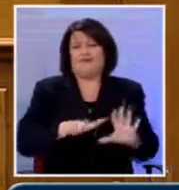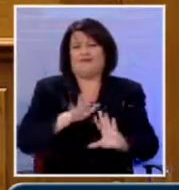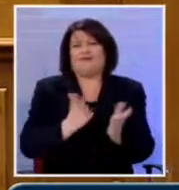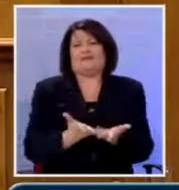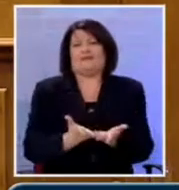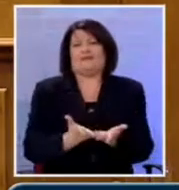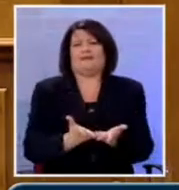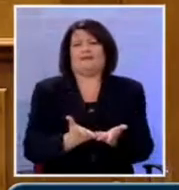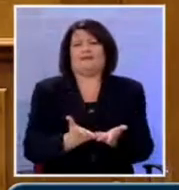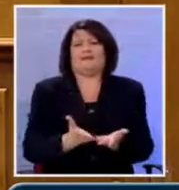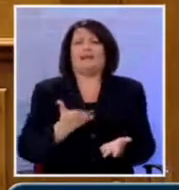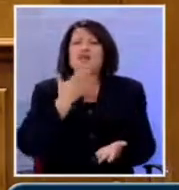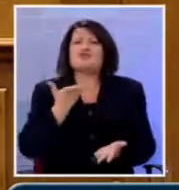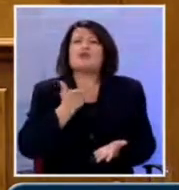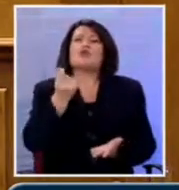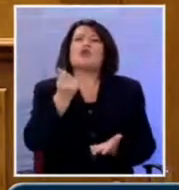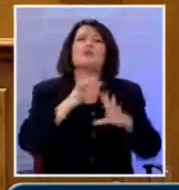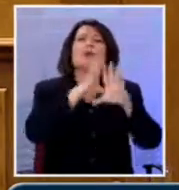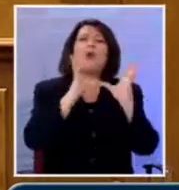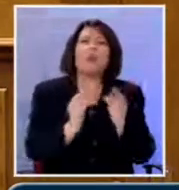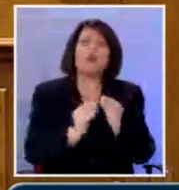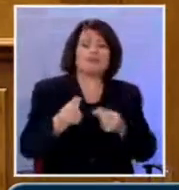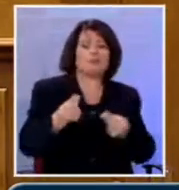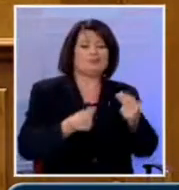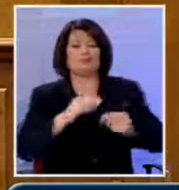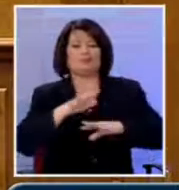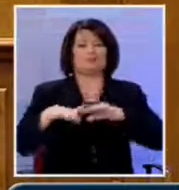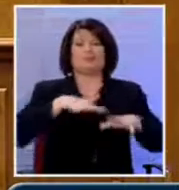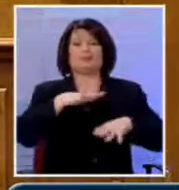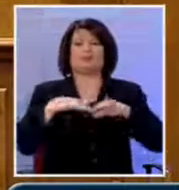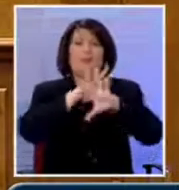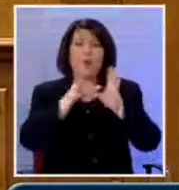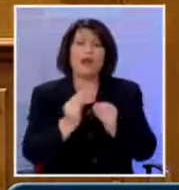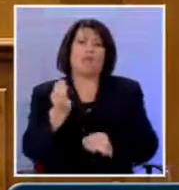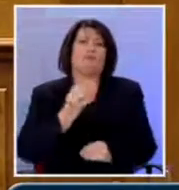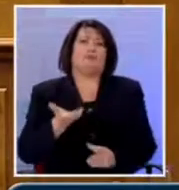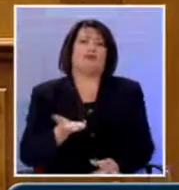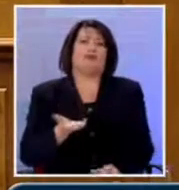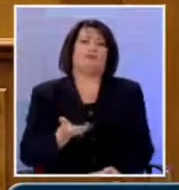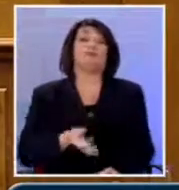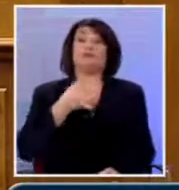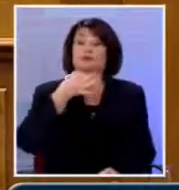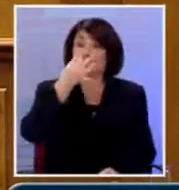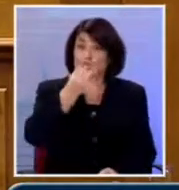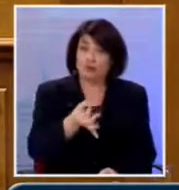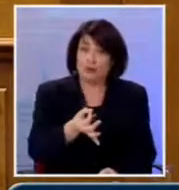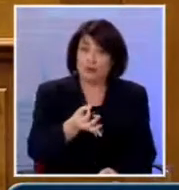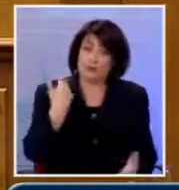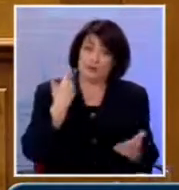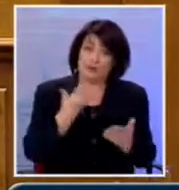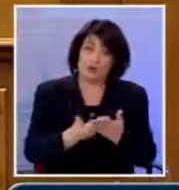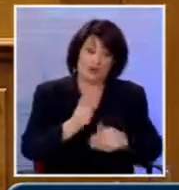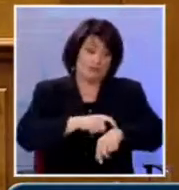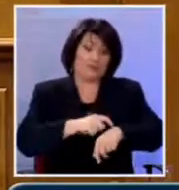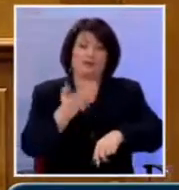τα δημοσιονομικά και εθνικολογιστικά στοιχεία. Και σας λέω καταλήγοντας, γιατί δεν